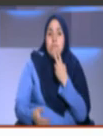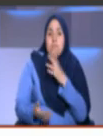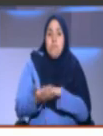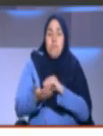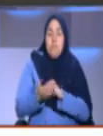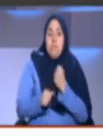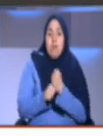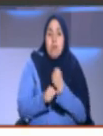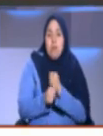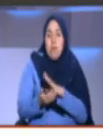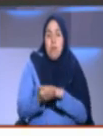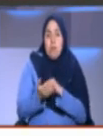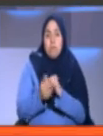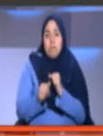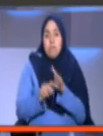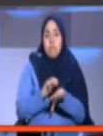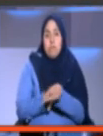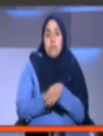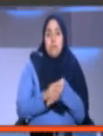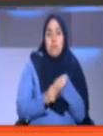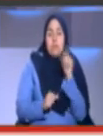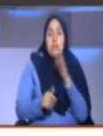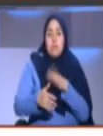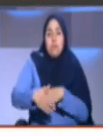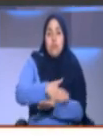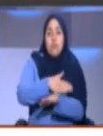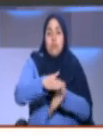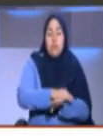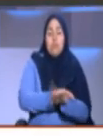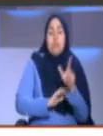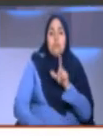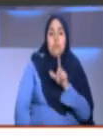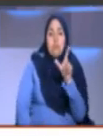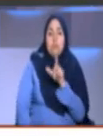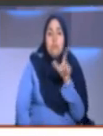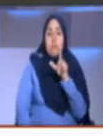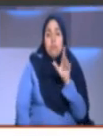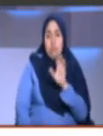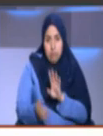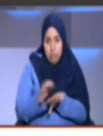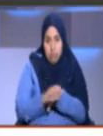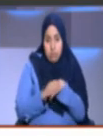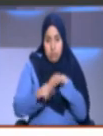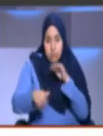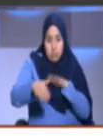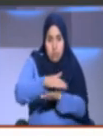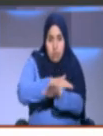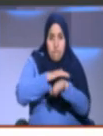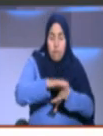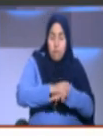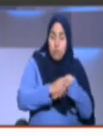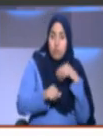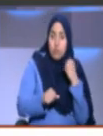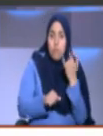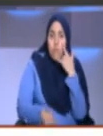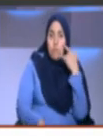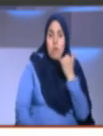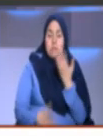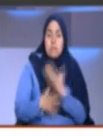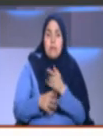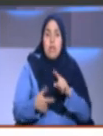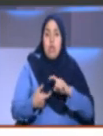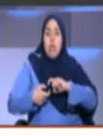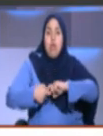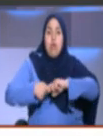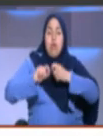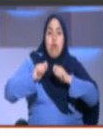مشروعات الانفاق. صحيح، يعني مشروعات الأنفاق بالذات هي مشروعات مهمة جدا أستاذ خليفة، لأنها ربطت يعني الوادي